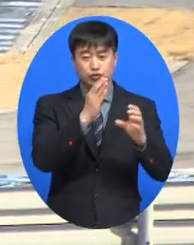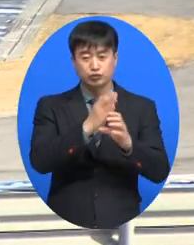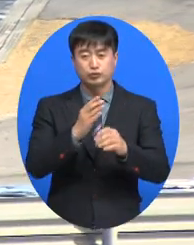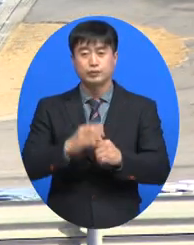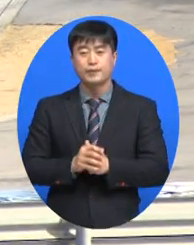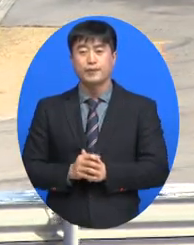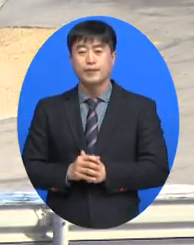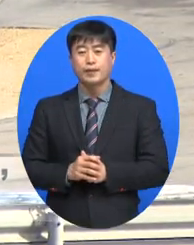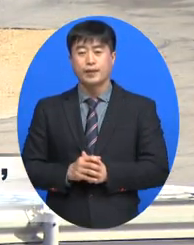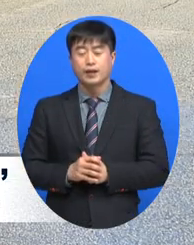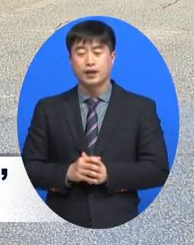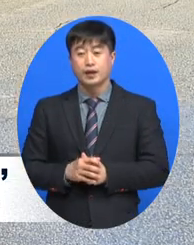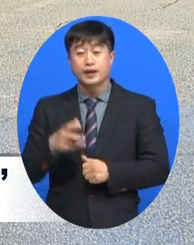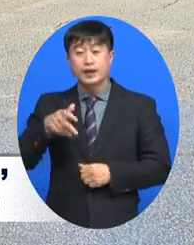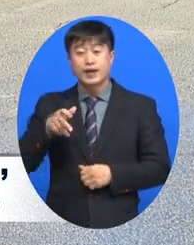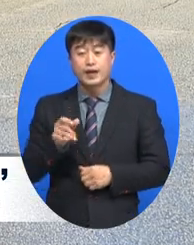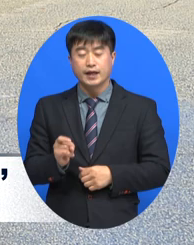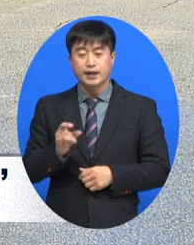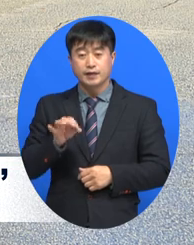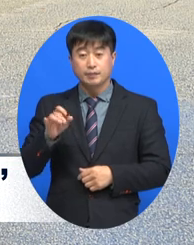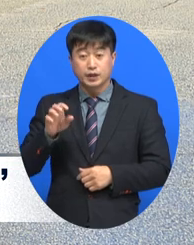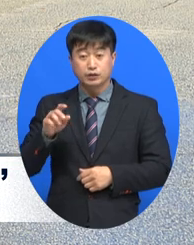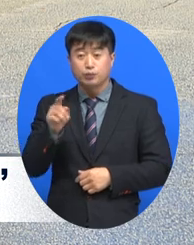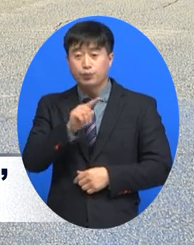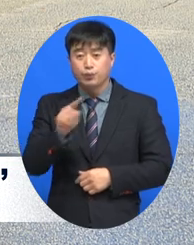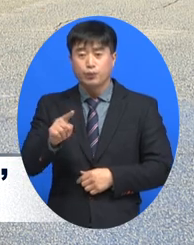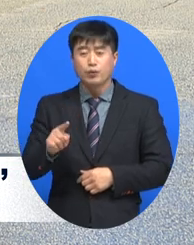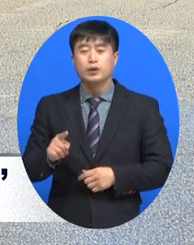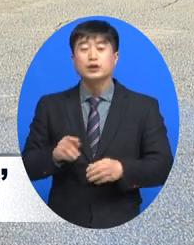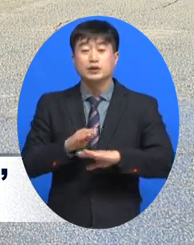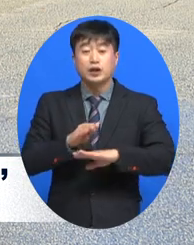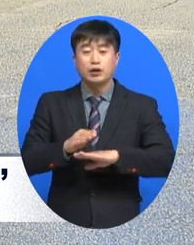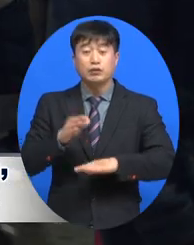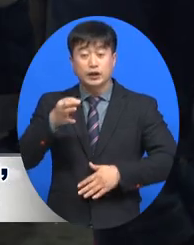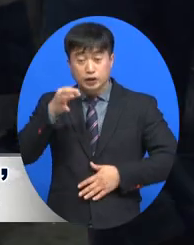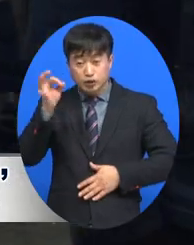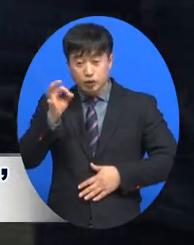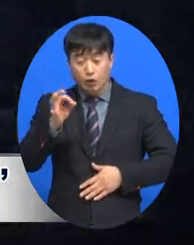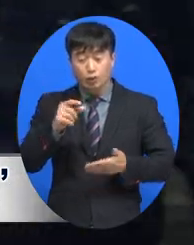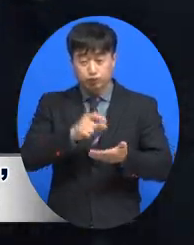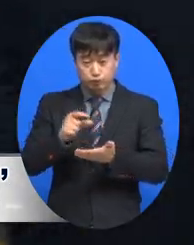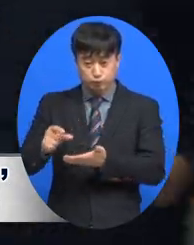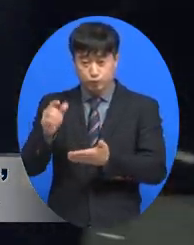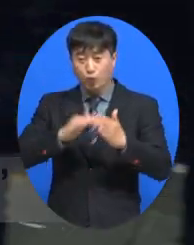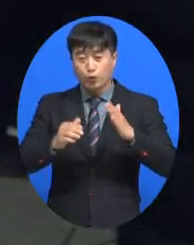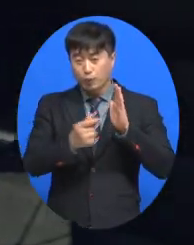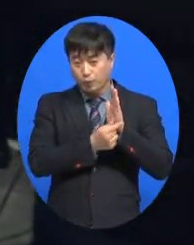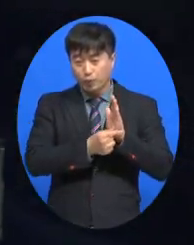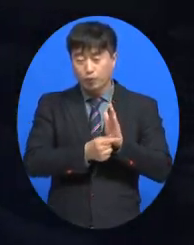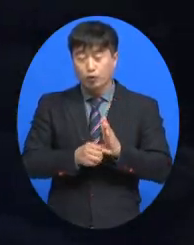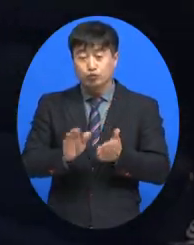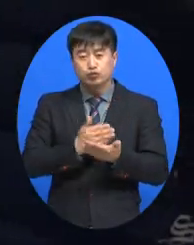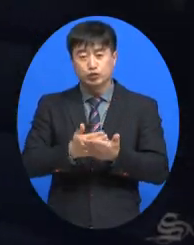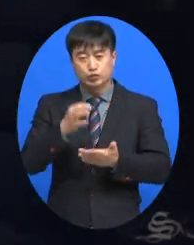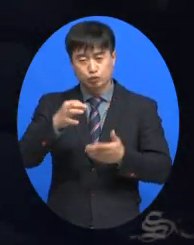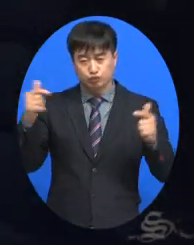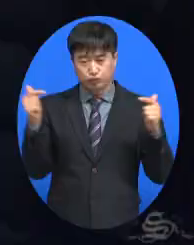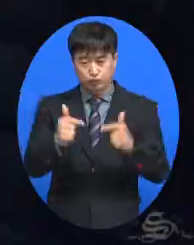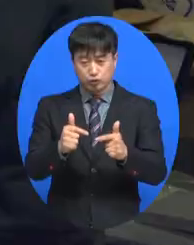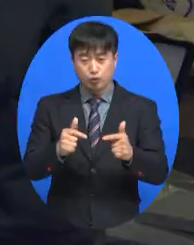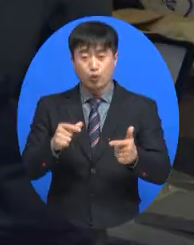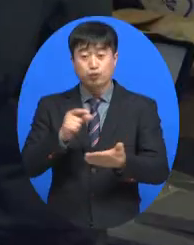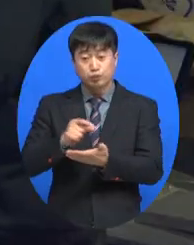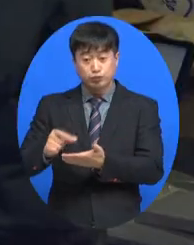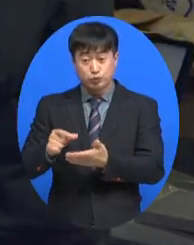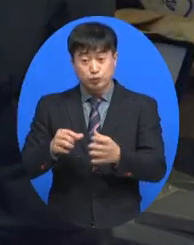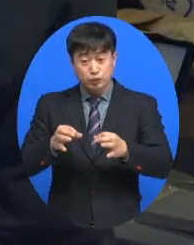이벤트가 한창. K파츠는 경기도의 자동차 인증 대체 부품 공동 브랜드입니다. 부품 수리 비용을 줄이고